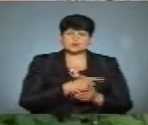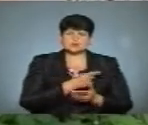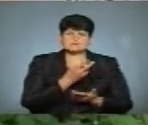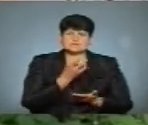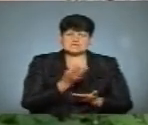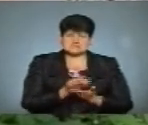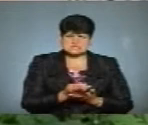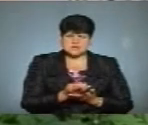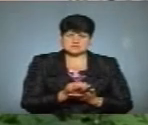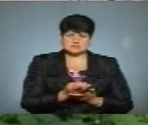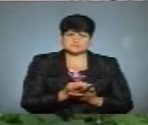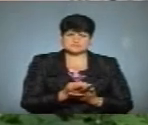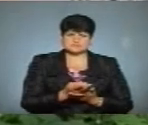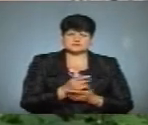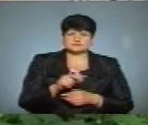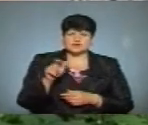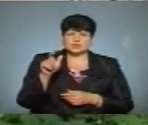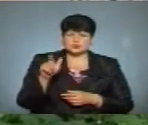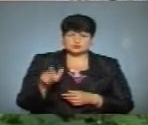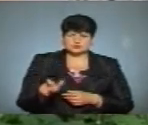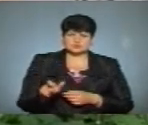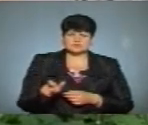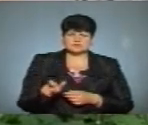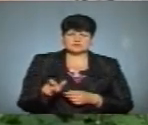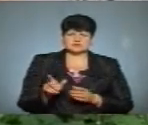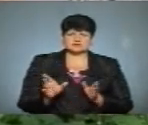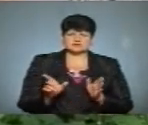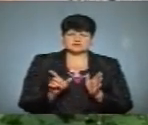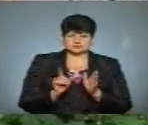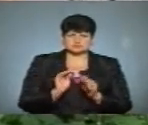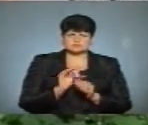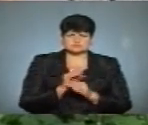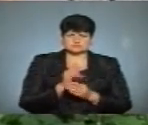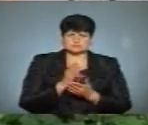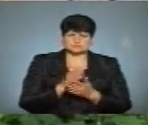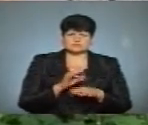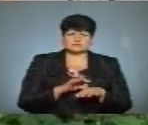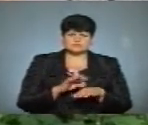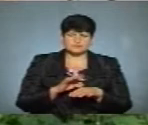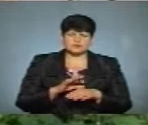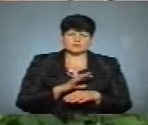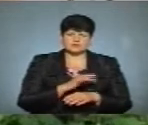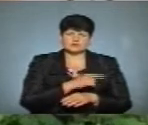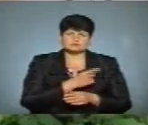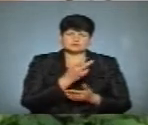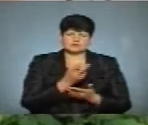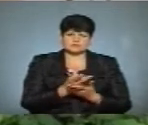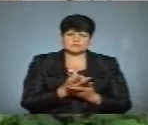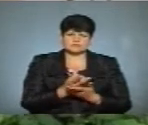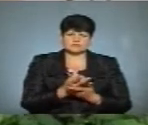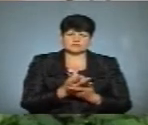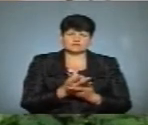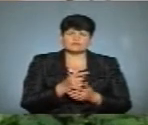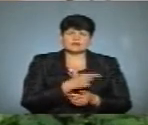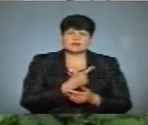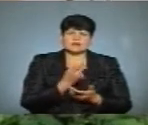госпіталізації. Людина із супутньою патологією. Вона була госпіталізована до однієї з лікарень міста Львова,